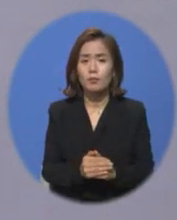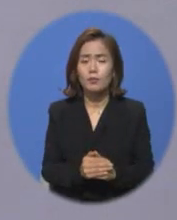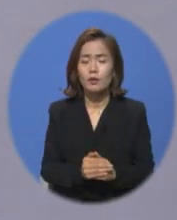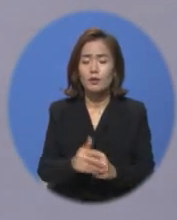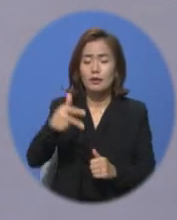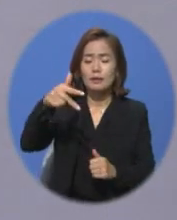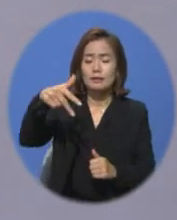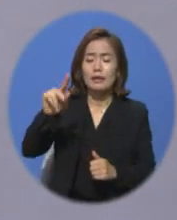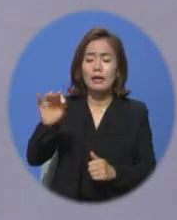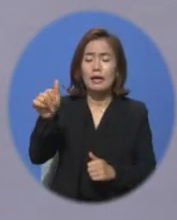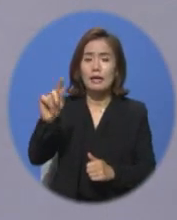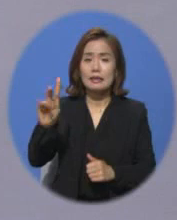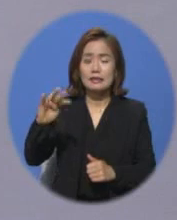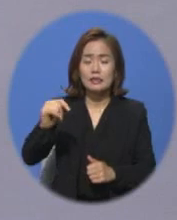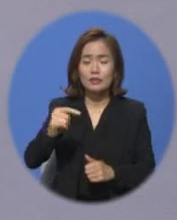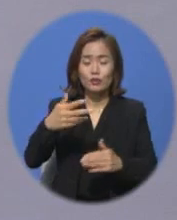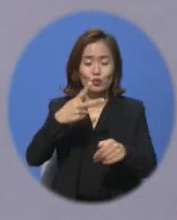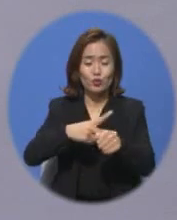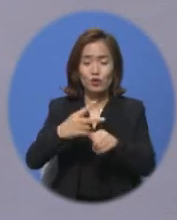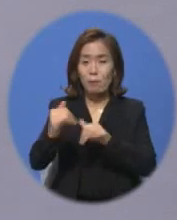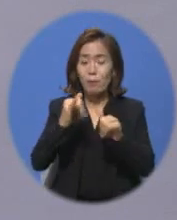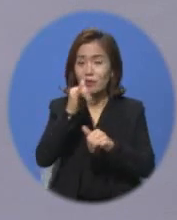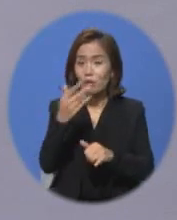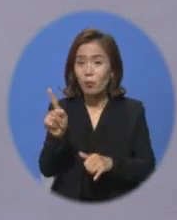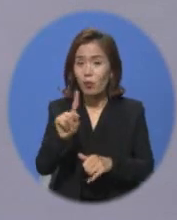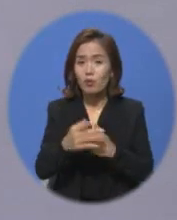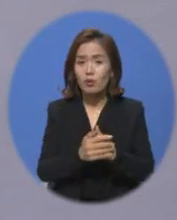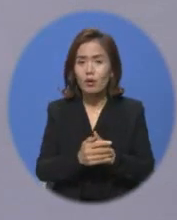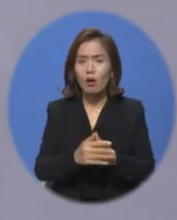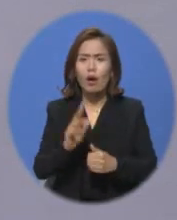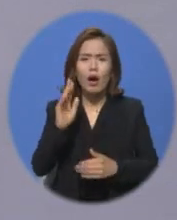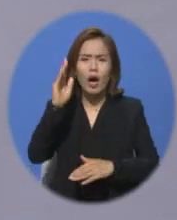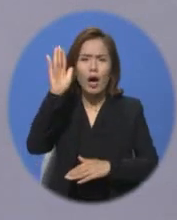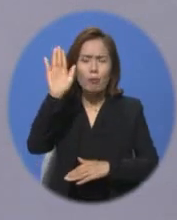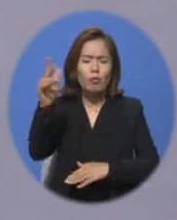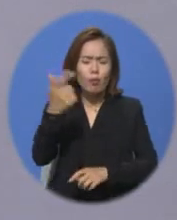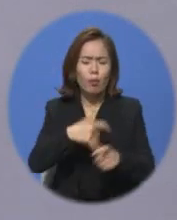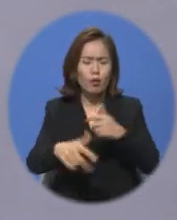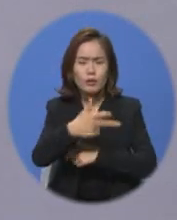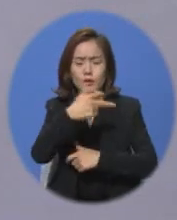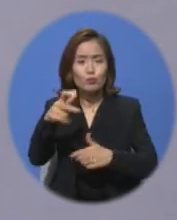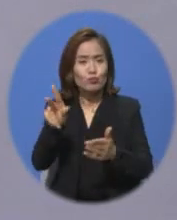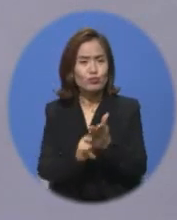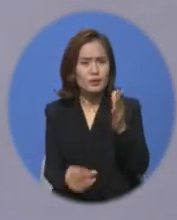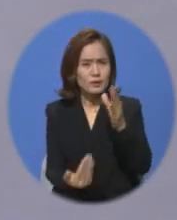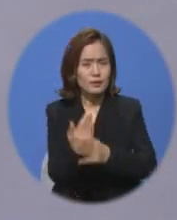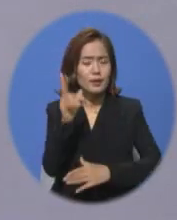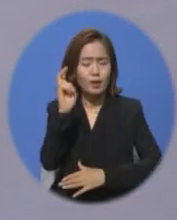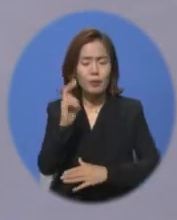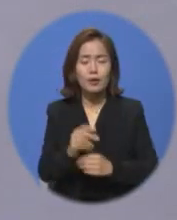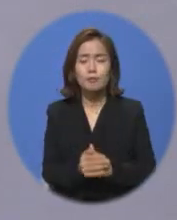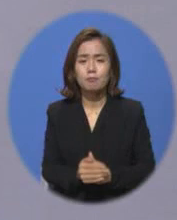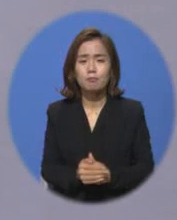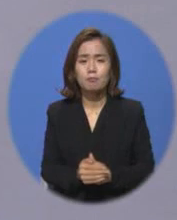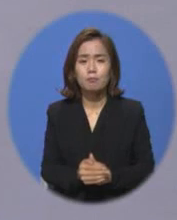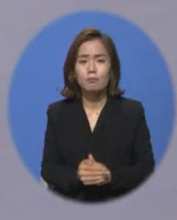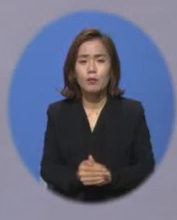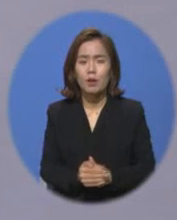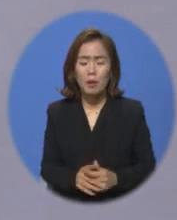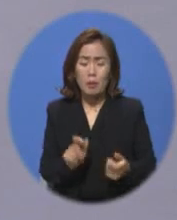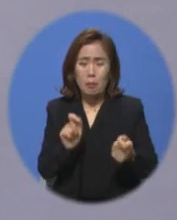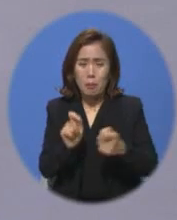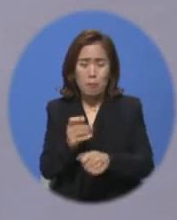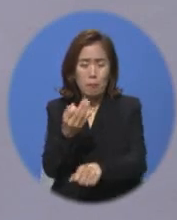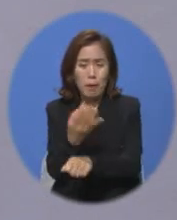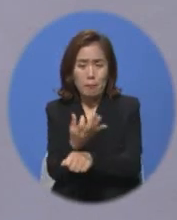가 인터뷰를진행했습니다.그는 세계적인대공황이다가오고있을지도모른다고주장하고있습니다 .따라서